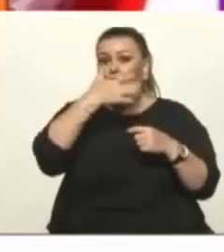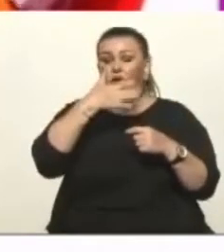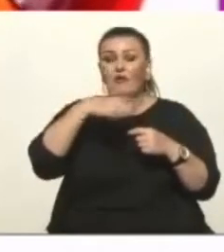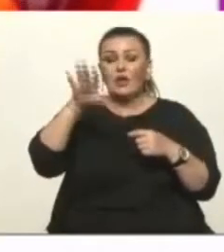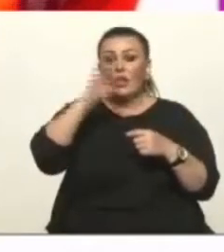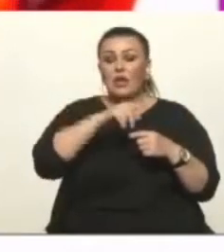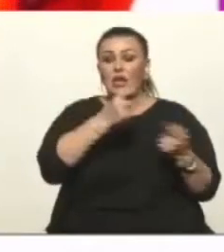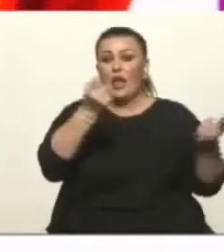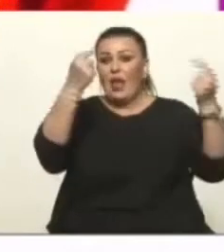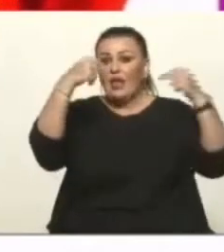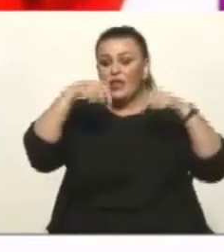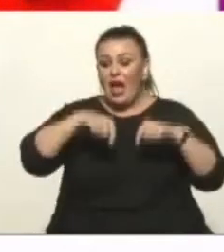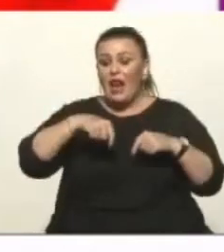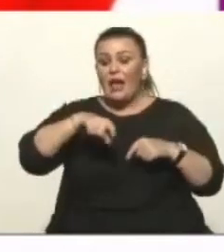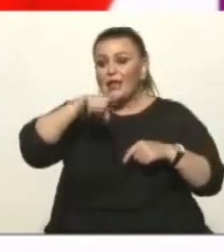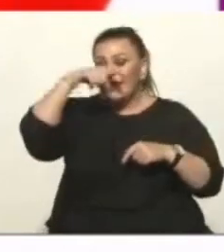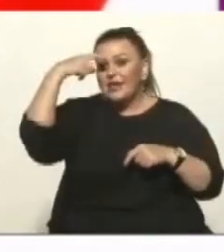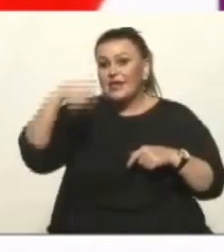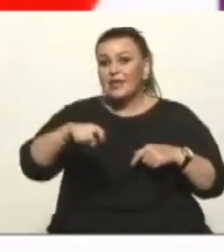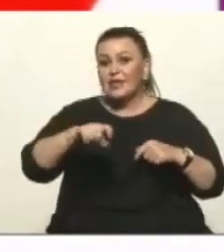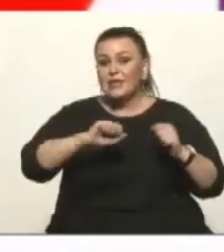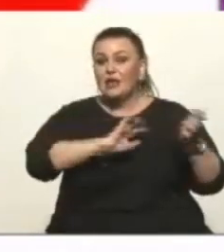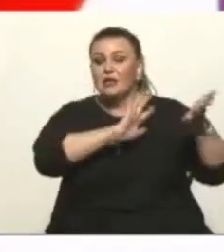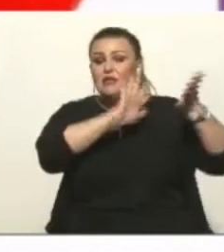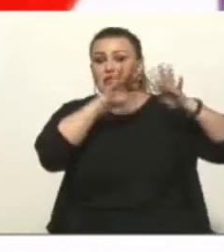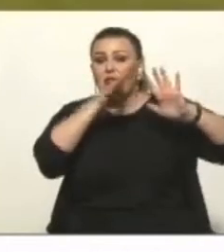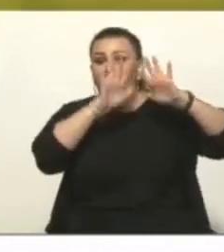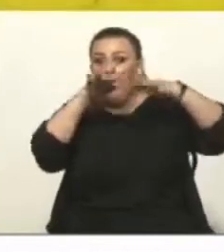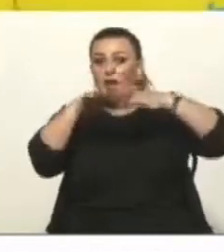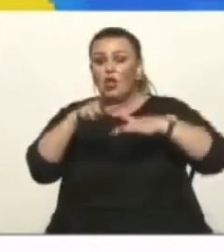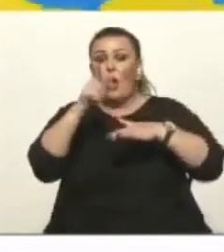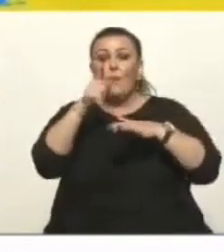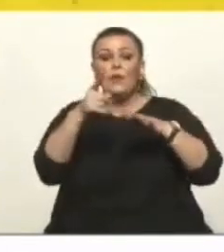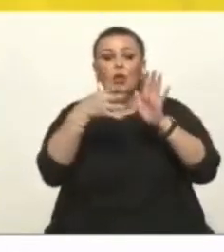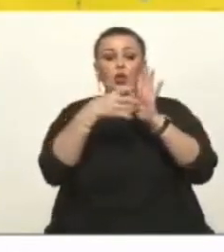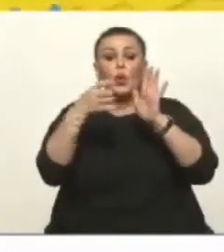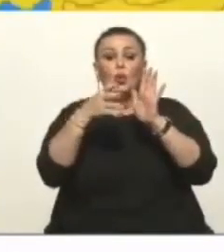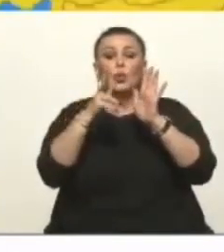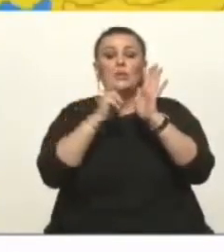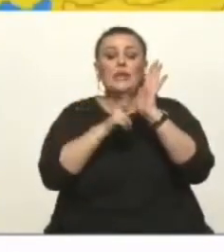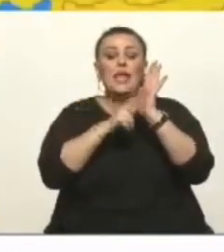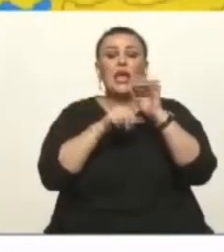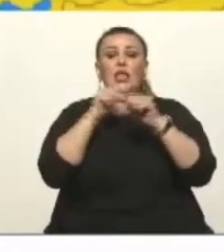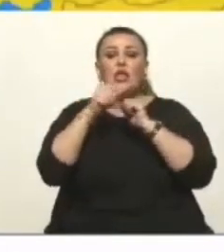hava dalğası əgər önümüzdəki həftədə davam edərsə, bu 1980-ci illərdən